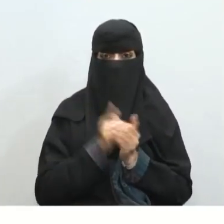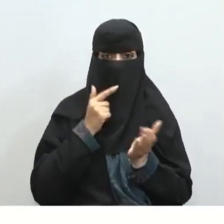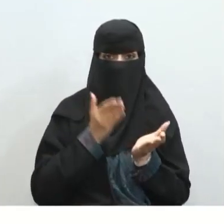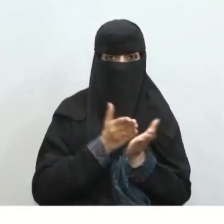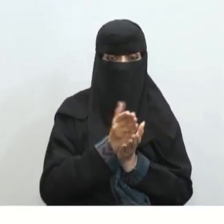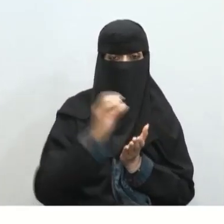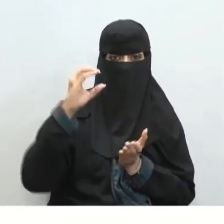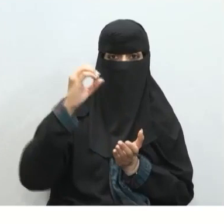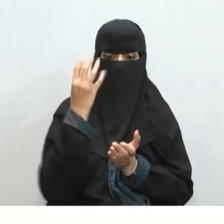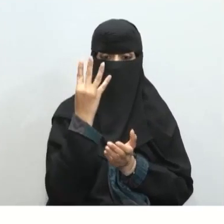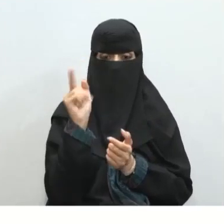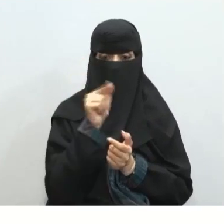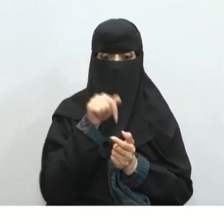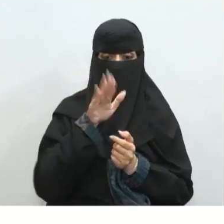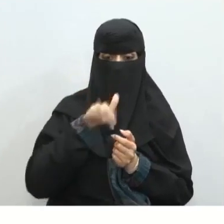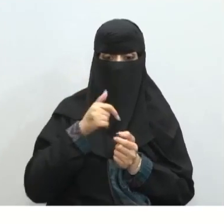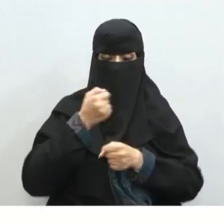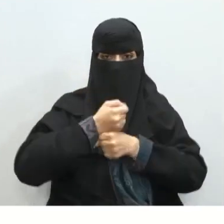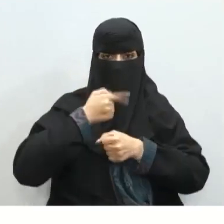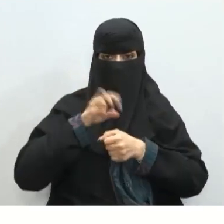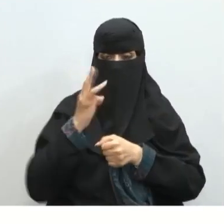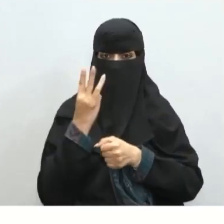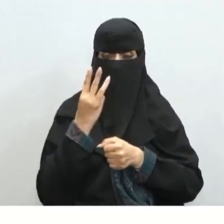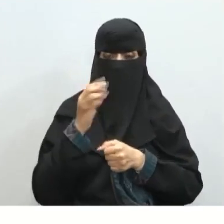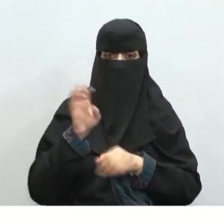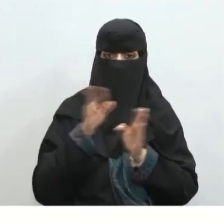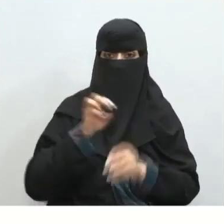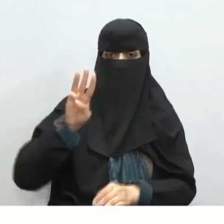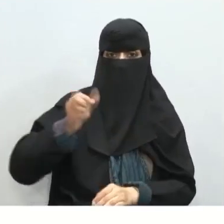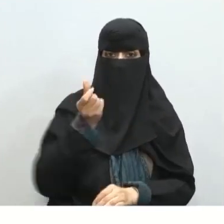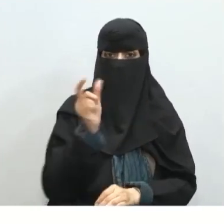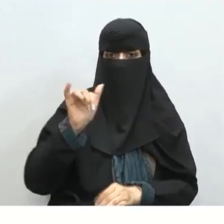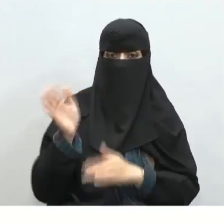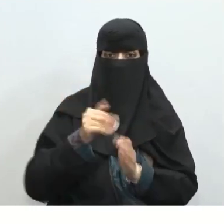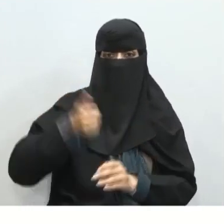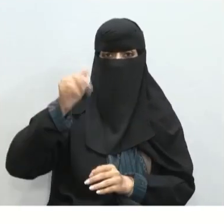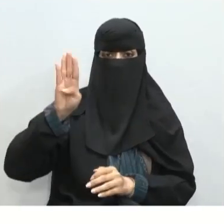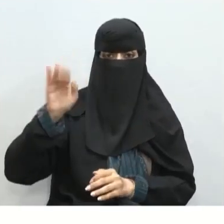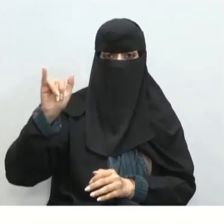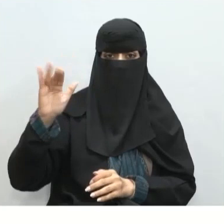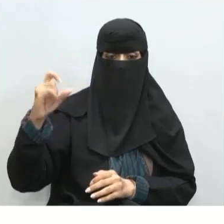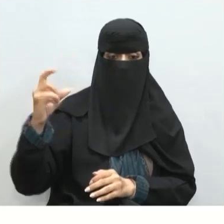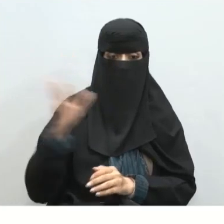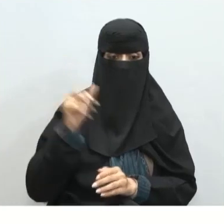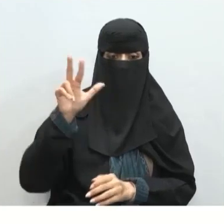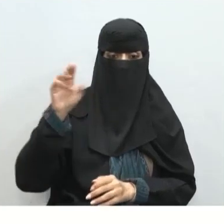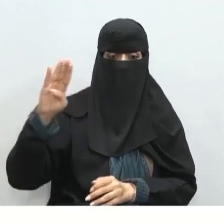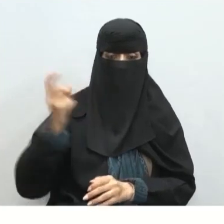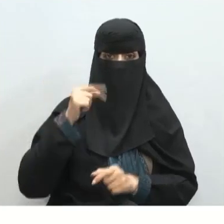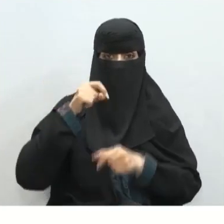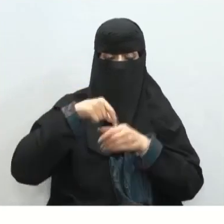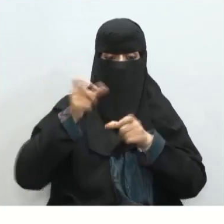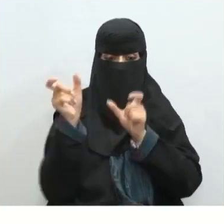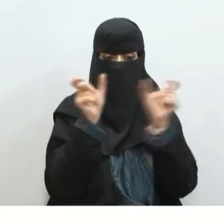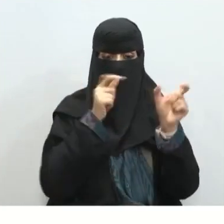النباتات ظهر معنا ان هنالك مسارات تستخدم كمسارات بديله مثل ما تعلمنا في المسار الاول مسار السي